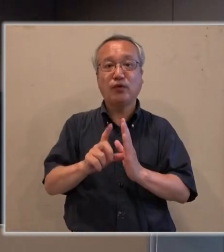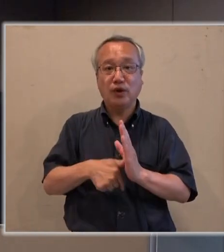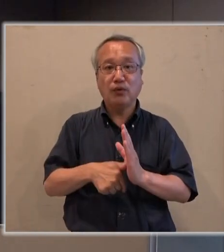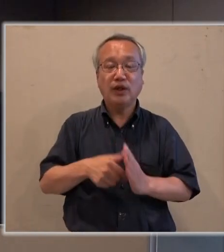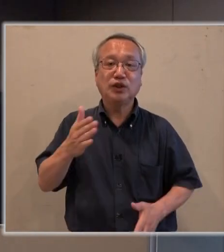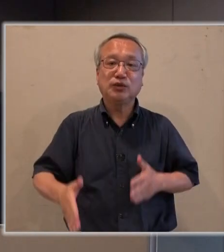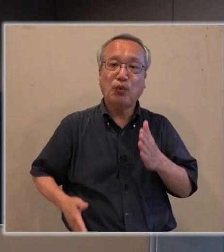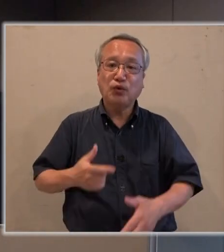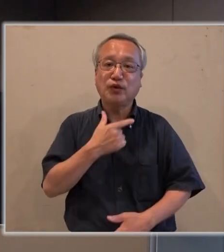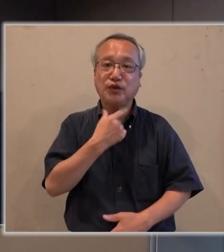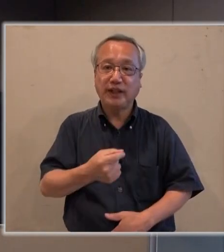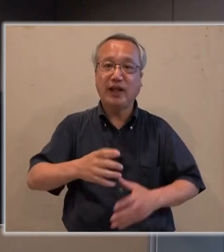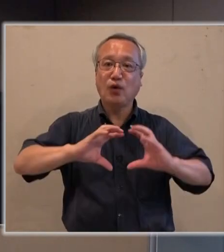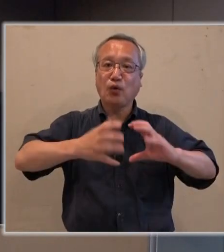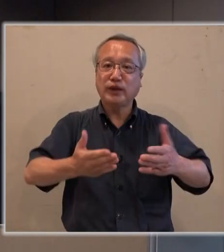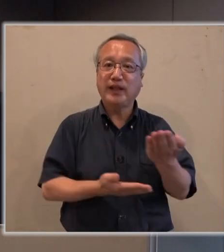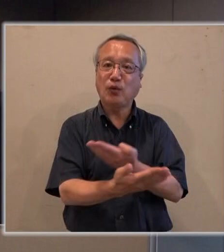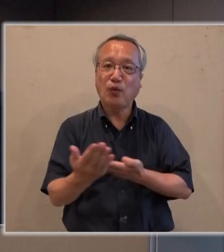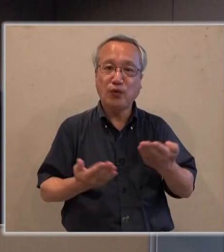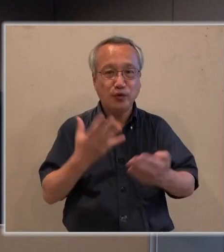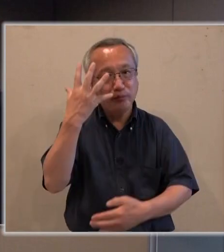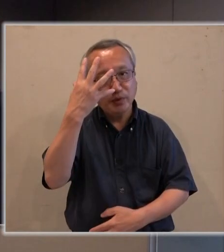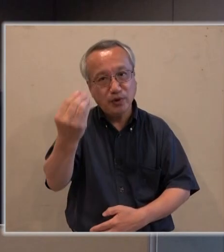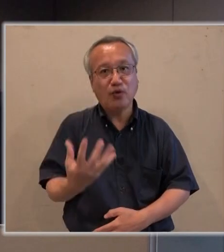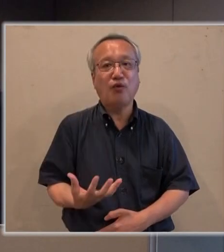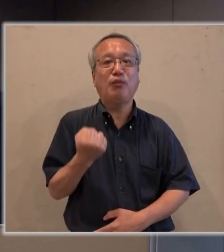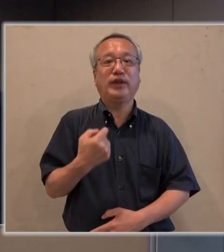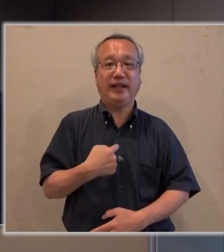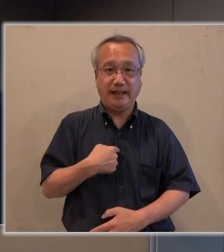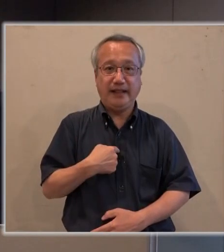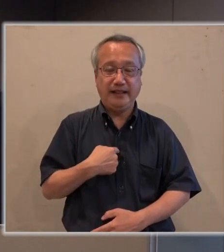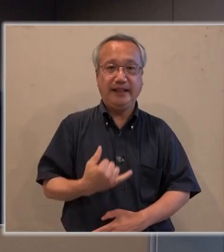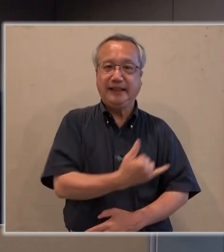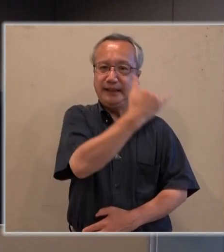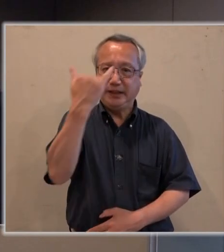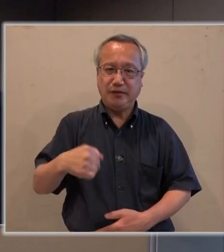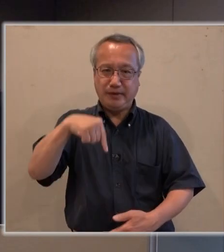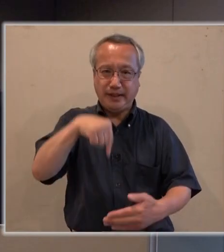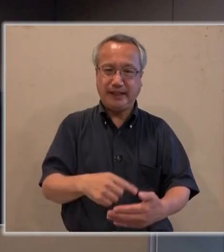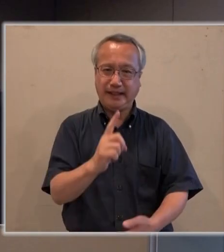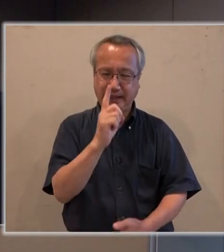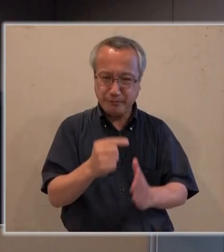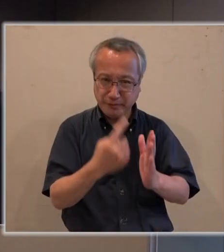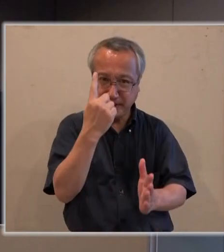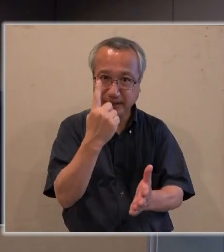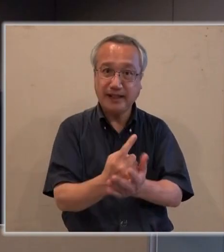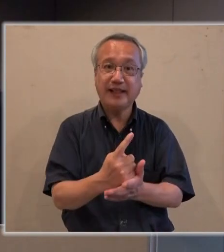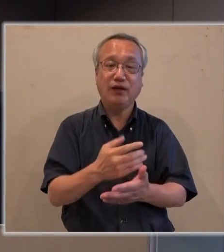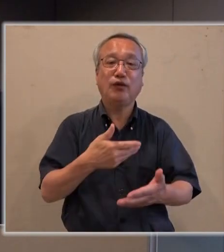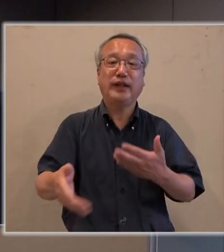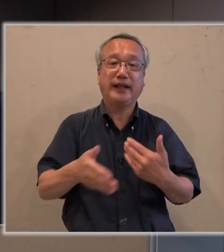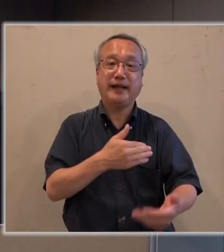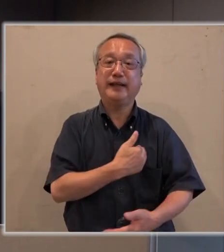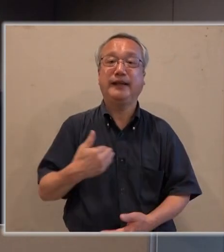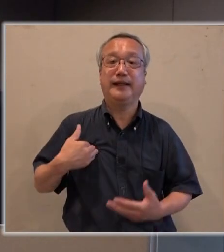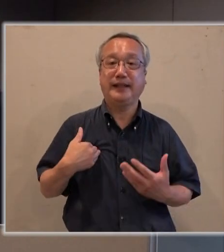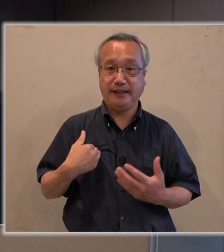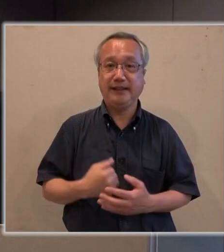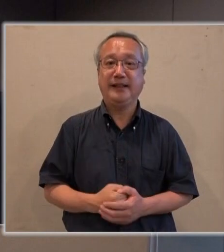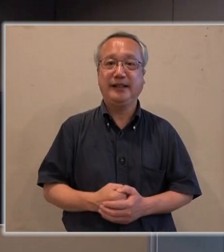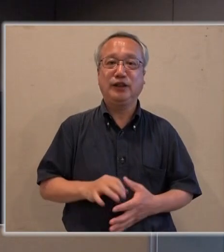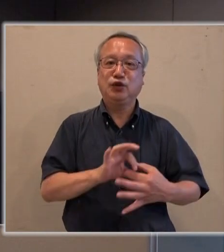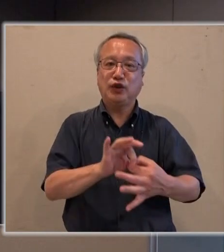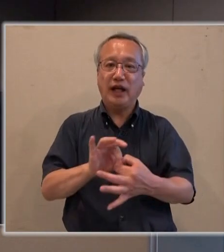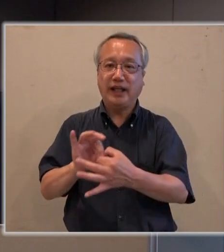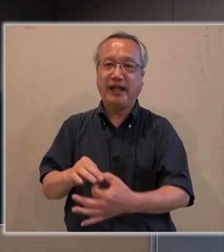スポーツが好きで国際交流にも魅力を感じていたことと、一生に一度しかできない体験ができたり、つながりが生まれ